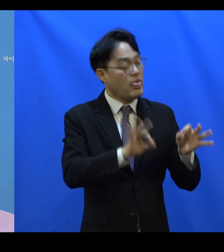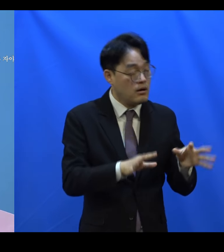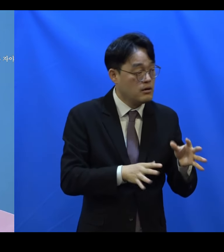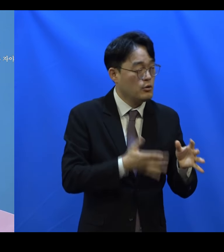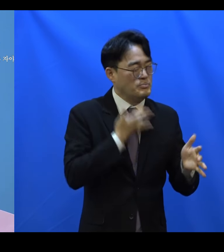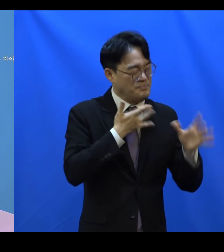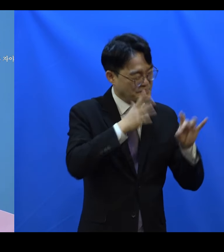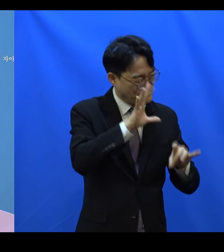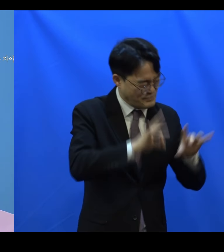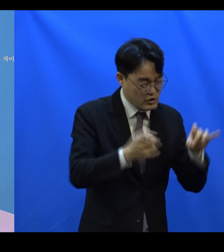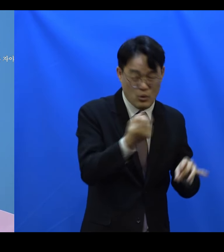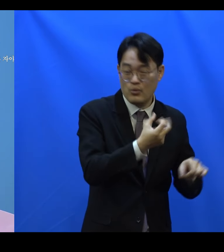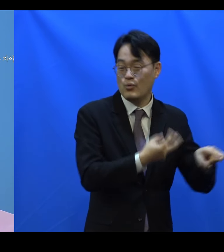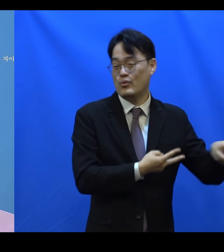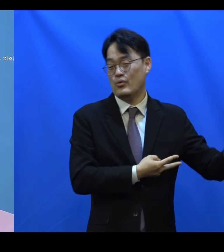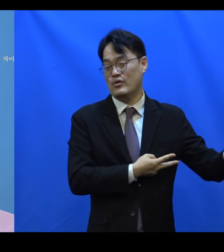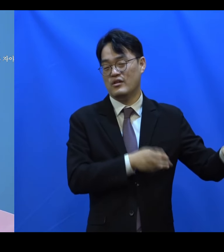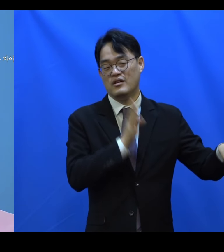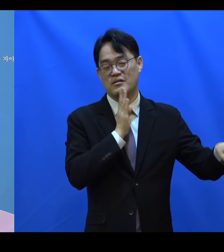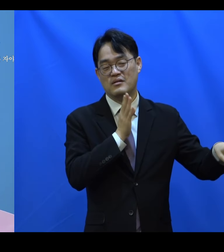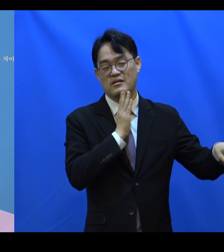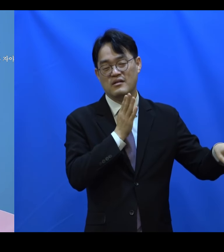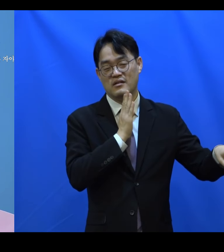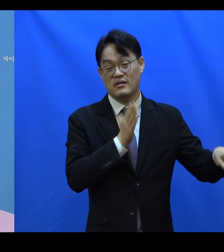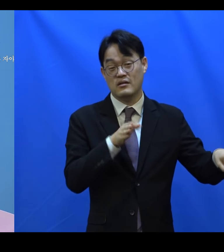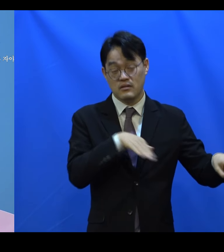기뻐하도다. 그분의 그늘 아래 앉아 있을 때.